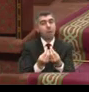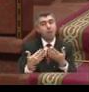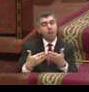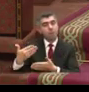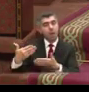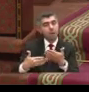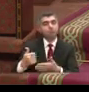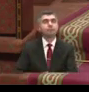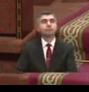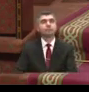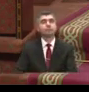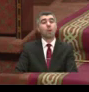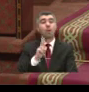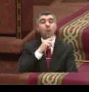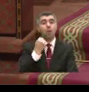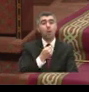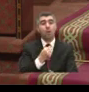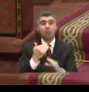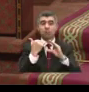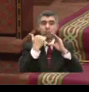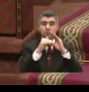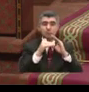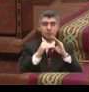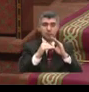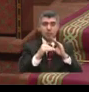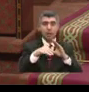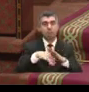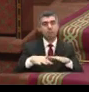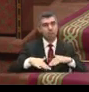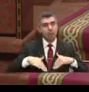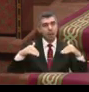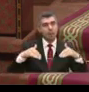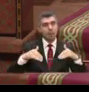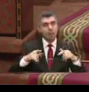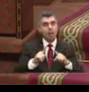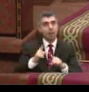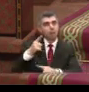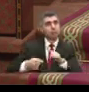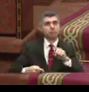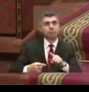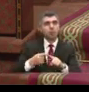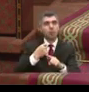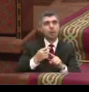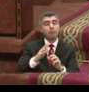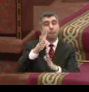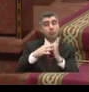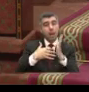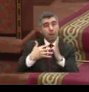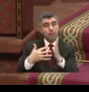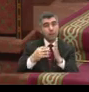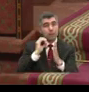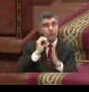راسلت المجلس كما تفضلت بذلك السيدة الرئيسة، تؤكد عدم موافقتها على برمجة هذه